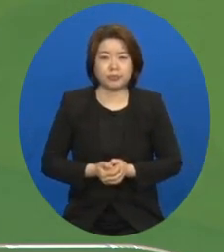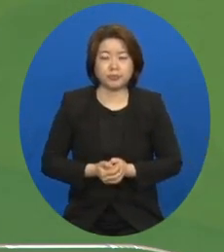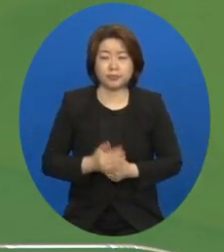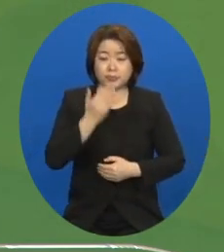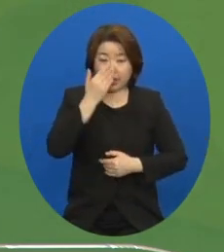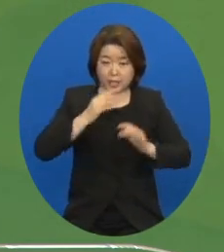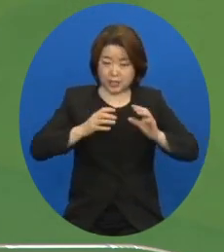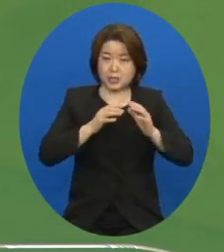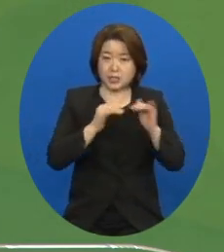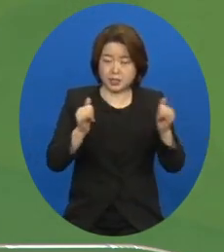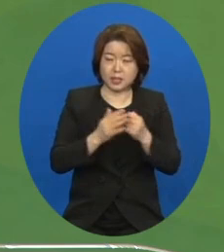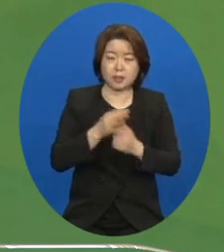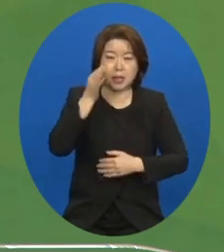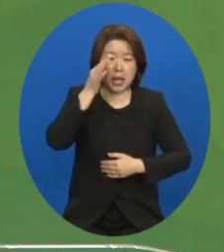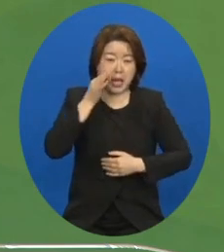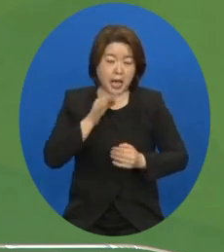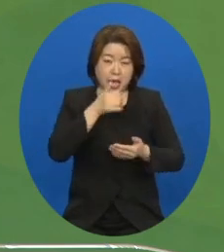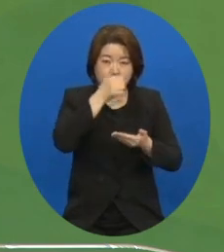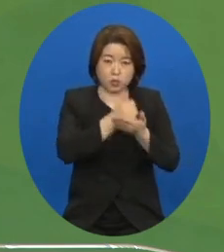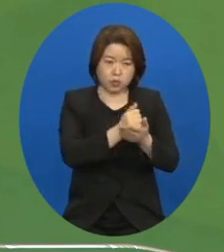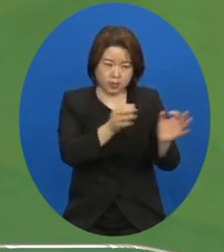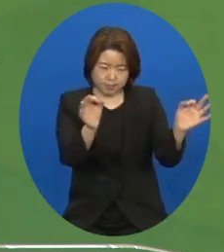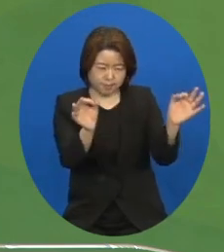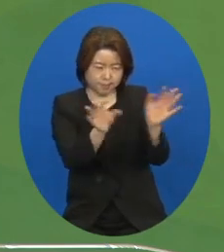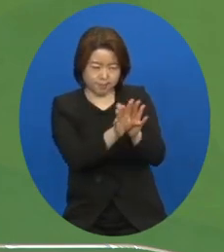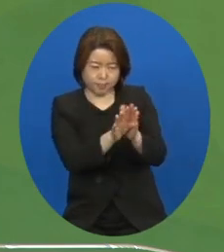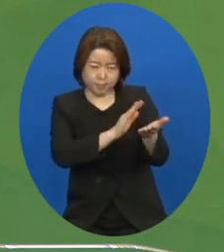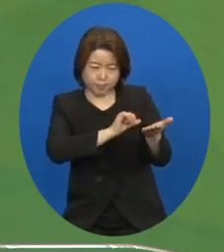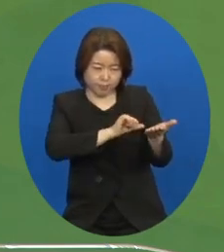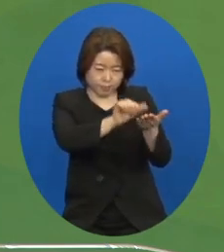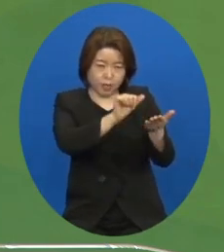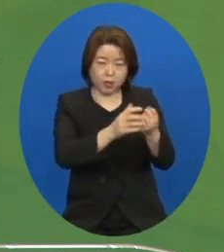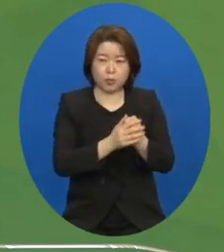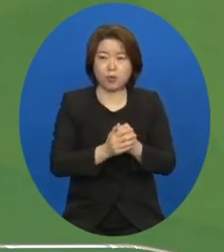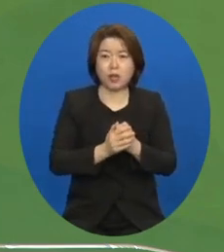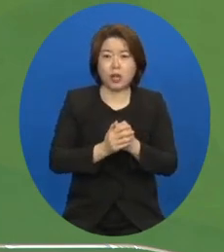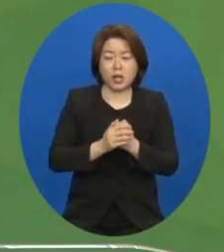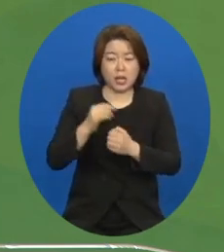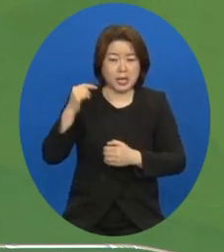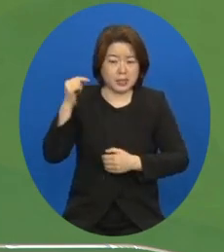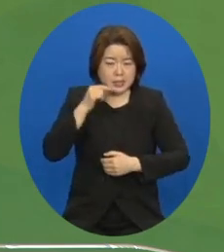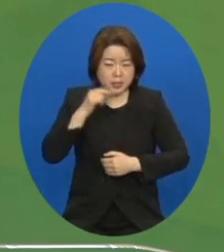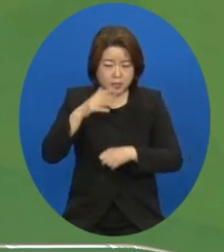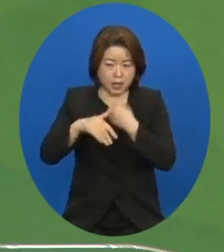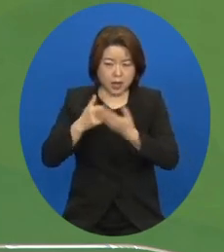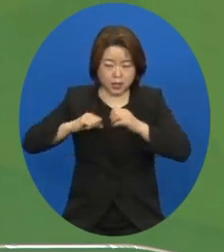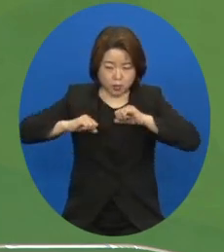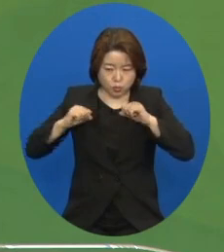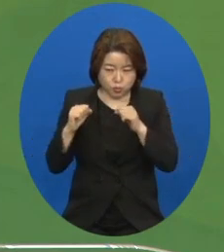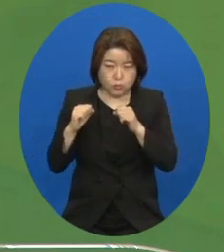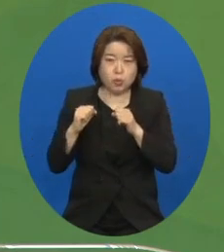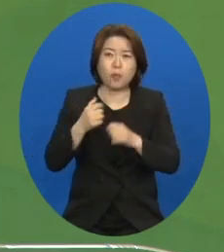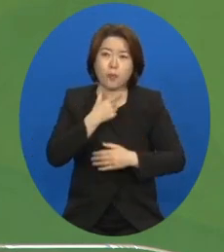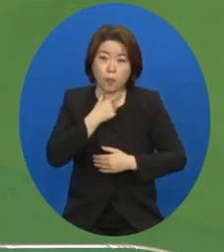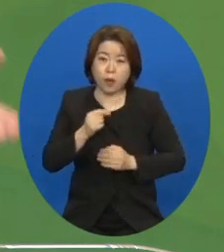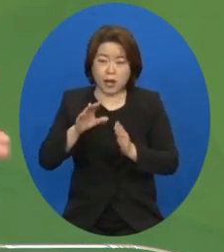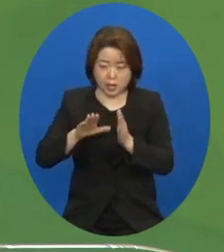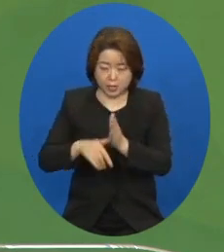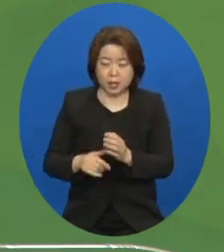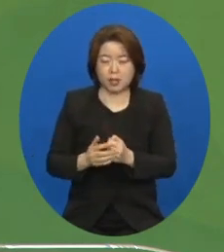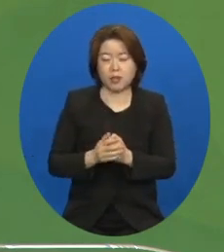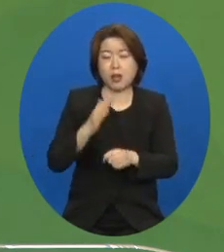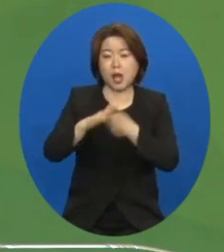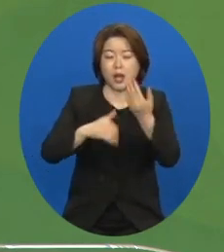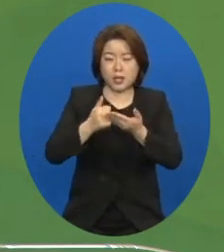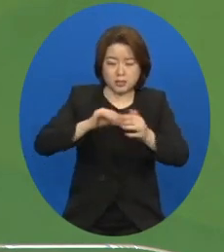이스라엘 백성들이 아간의 죄를 제거하고 철저히 하나님께 순종하려고 할 때 그때 하나님의 간섭하시는